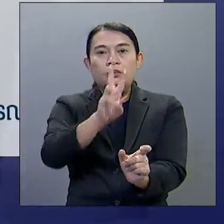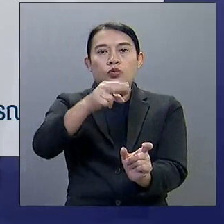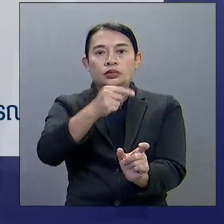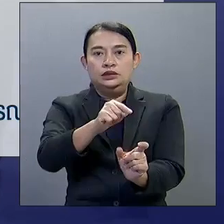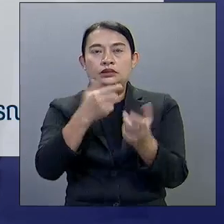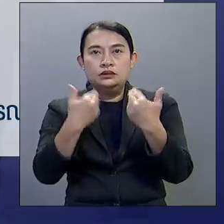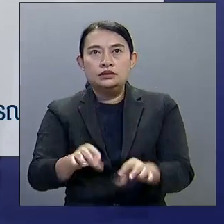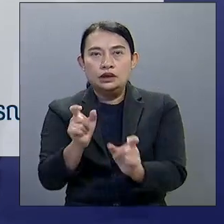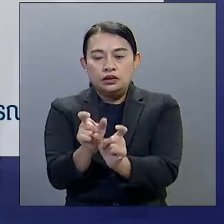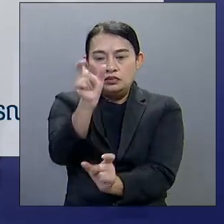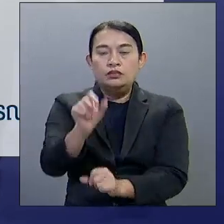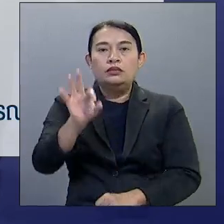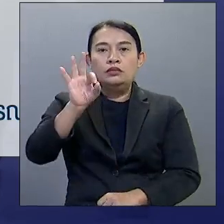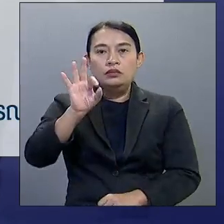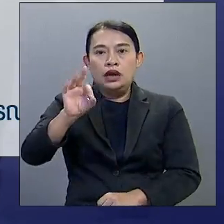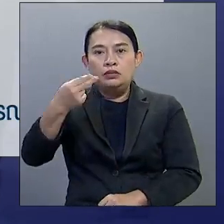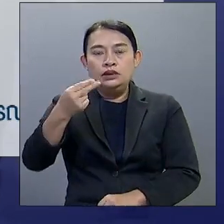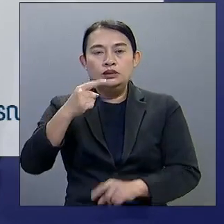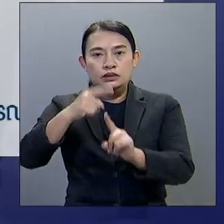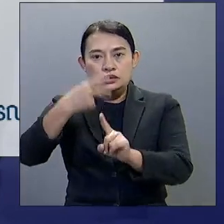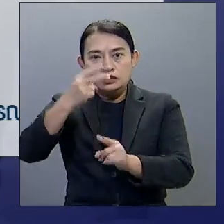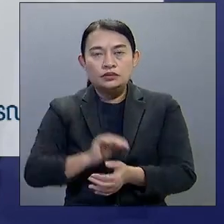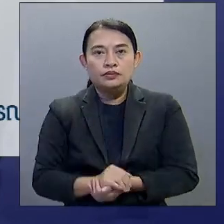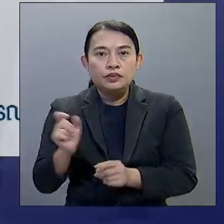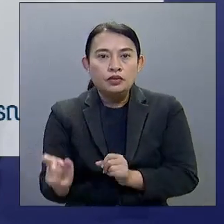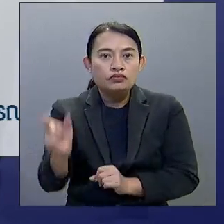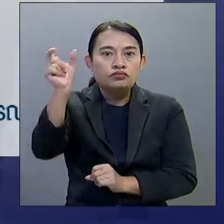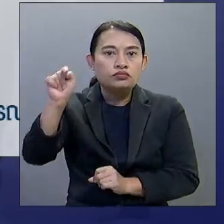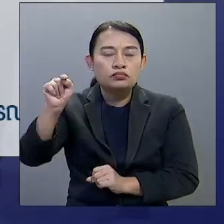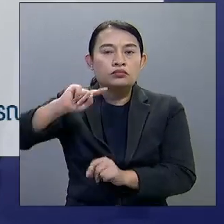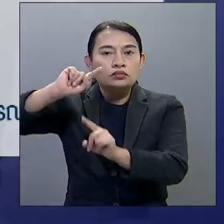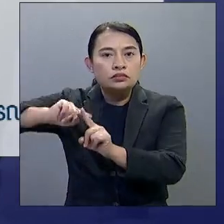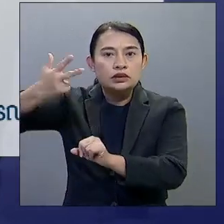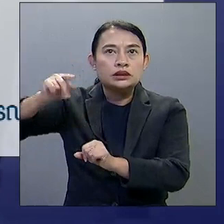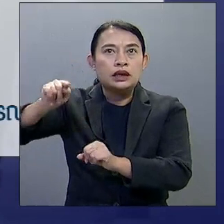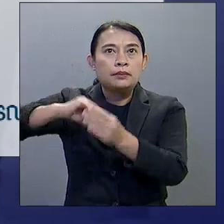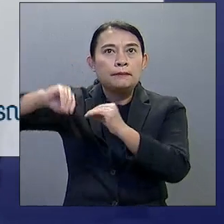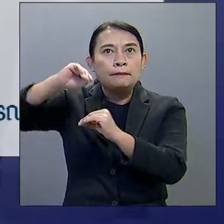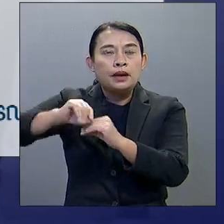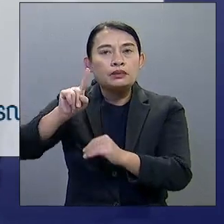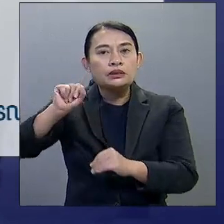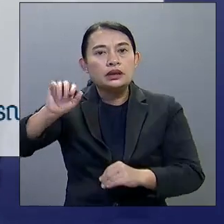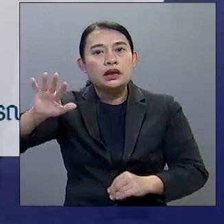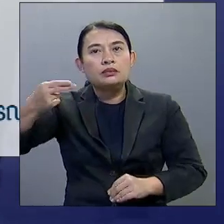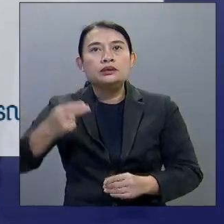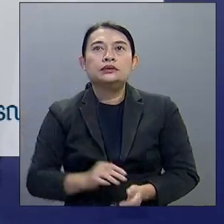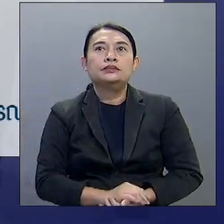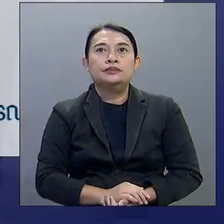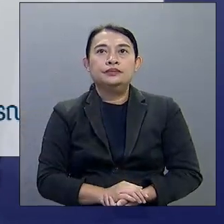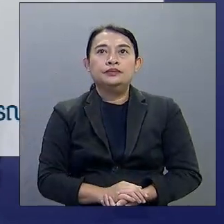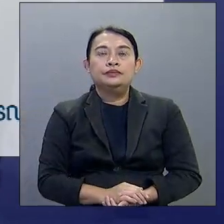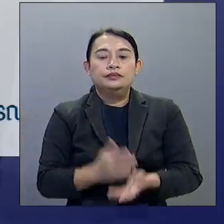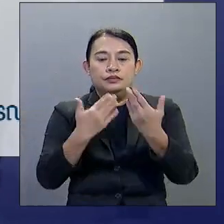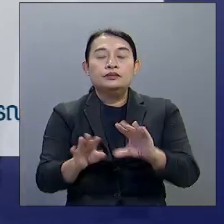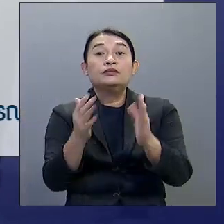ล้วจะขยับเป็น 90,000 คนในเดือนกุมภาพันธ์จากนั้นมีนาคมจะขยับเพิ่มเป็น 150,000 คนค่ะแ